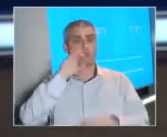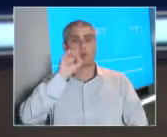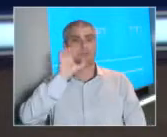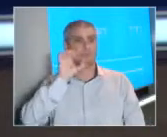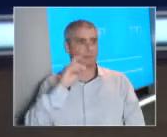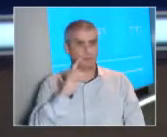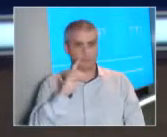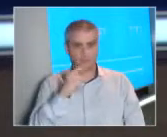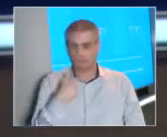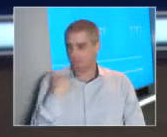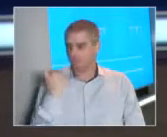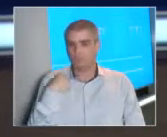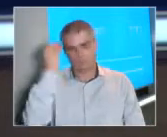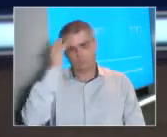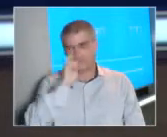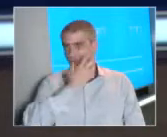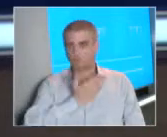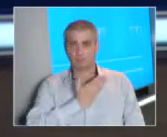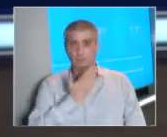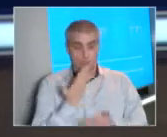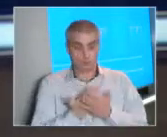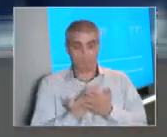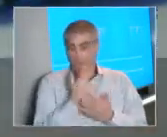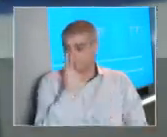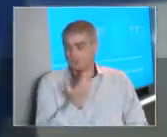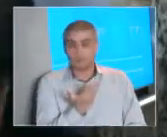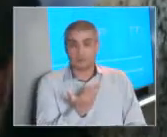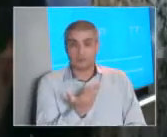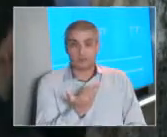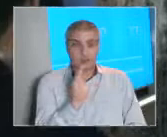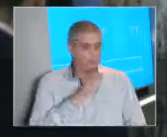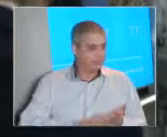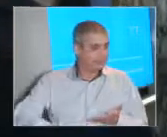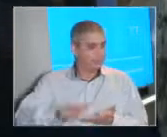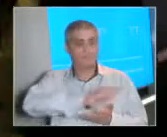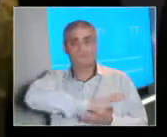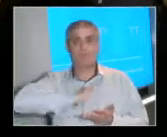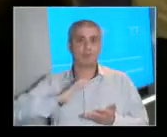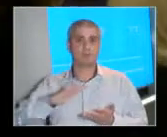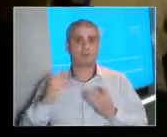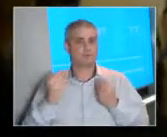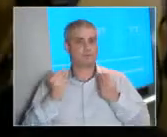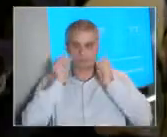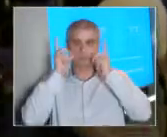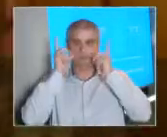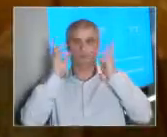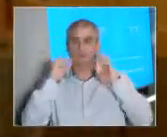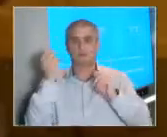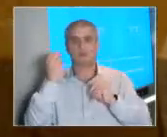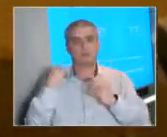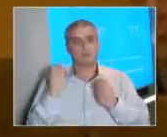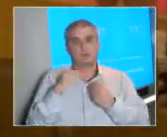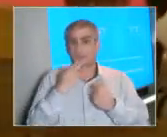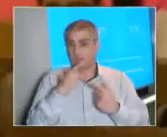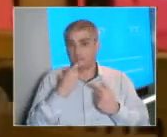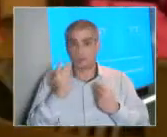אני תמיד יצא לי ללמוד בחול, והעובדה הזאת שאתה מסתכל על הסביבה הגלובלית שלך, היא דבר פוקח עיניים. יש לנו נטייה נוספת